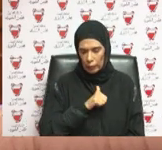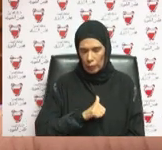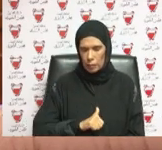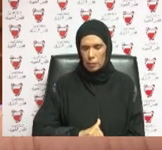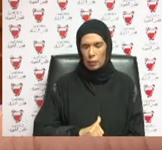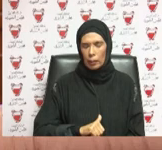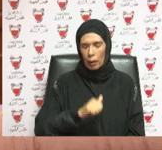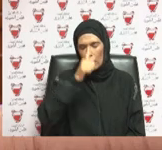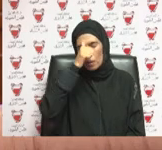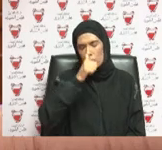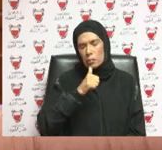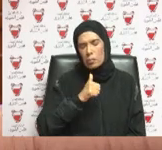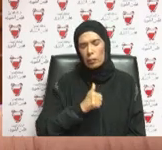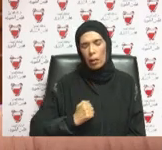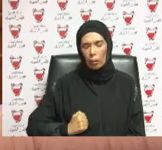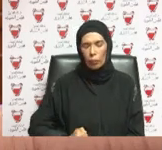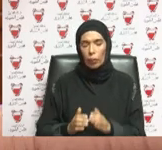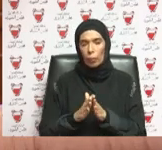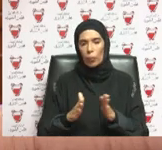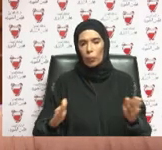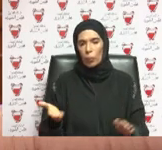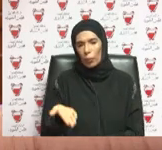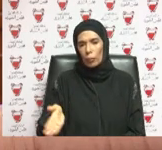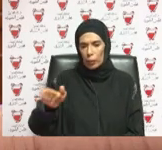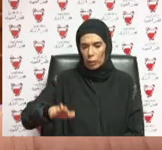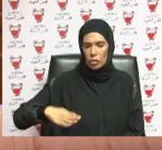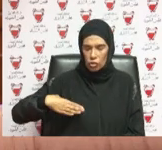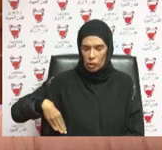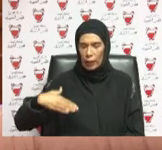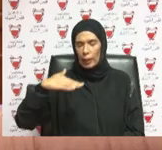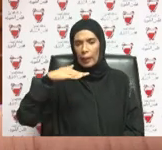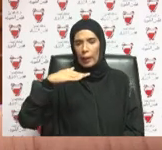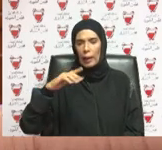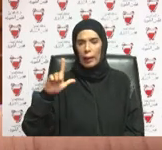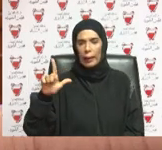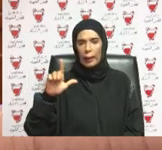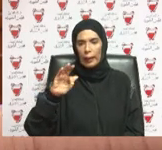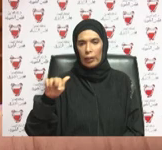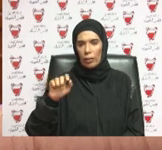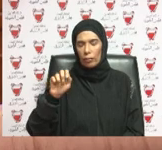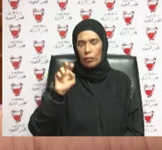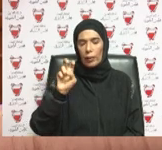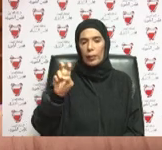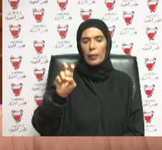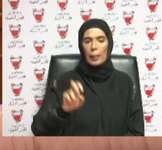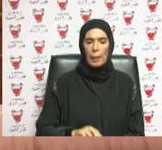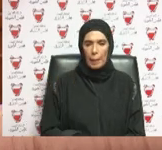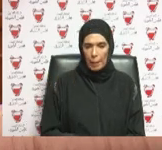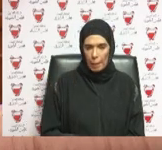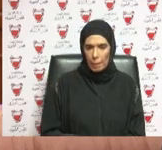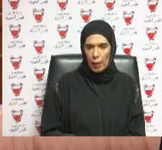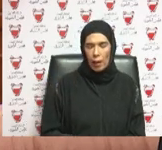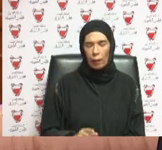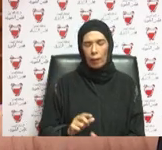كبير بوفاة المغفور له الأمير الراحل خليفة بن سلمان طيب